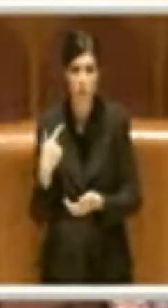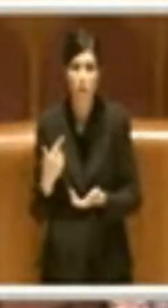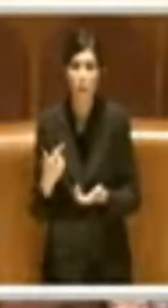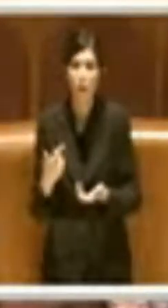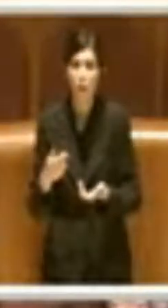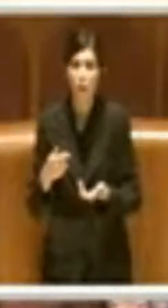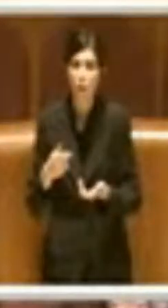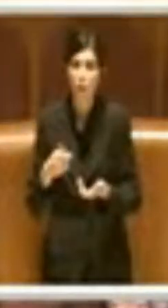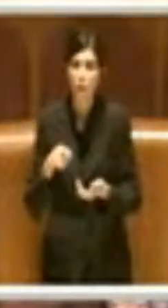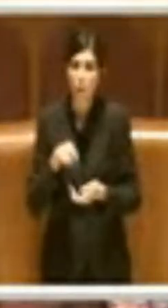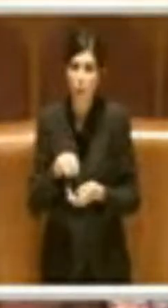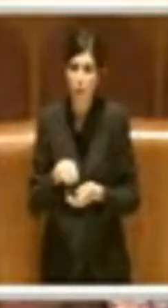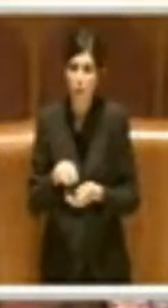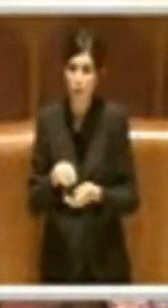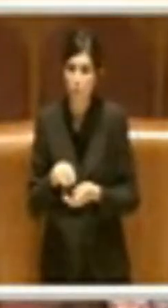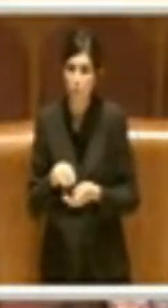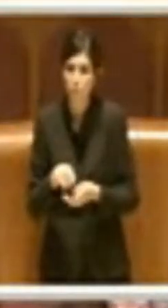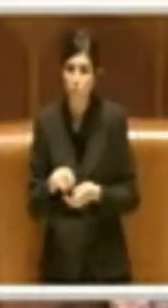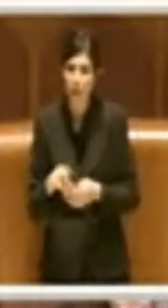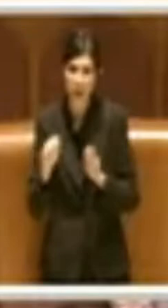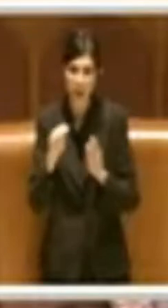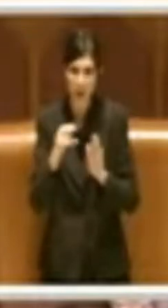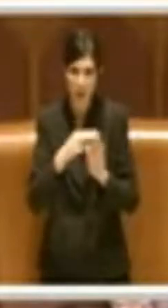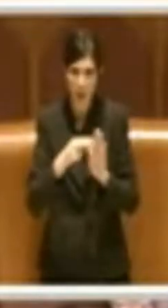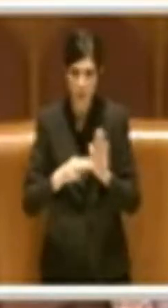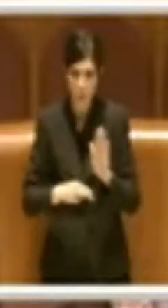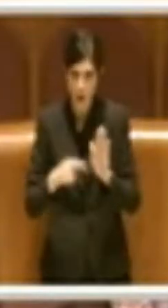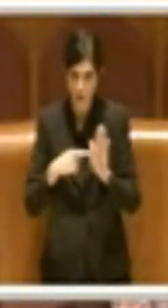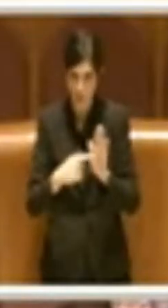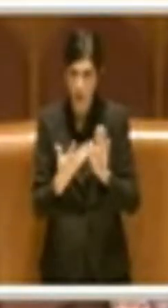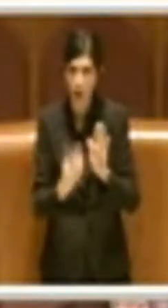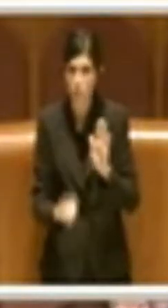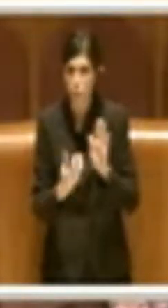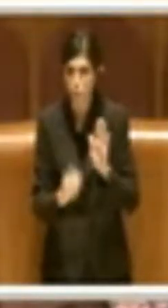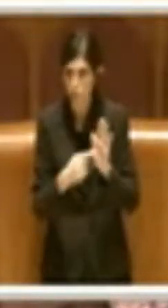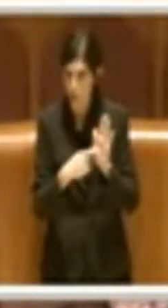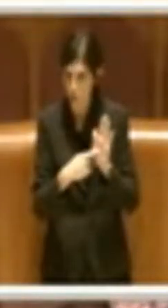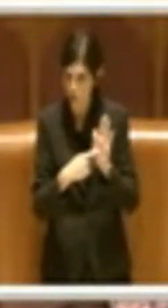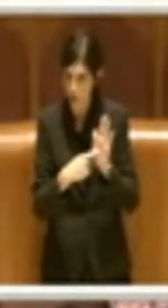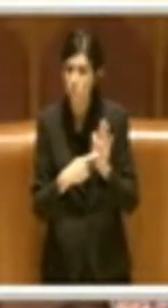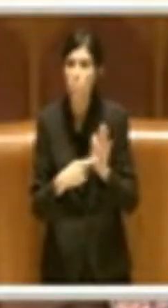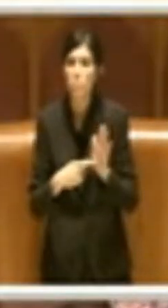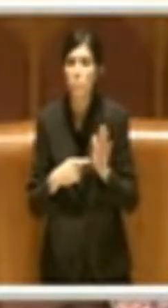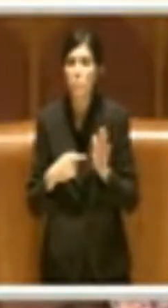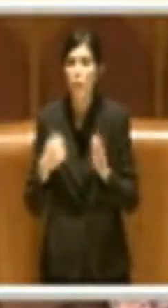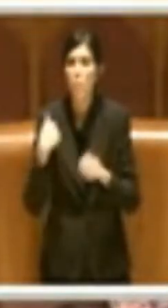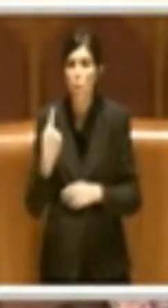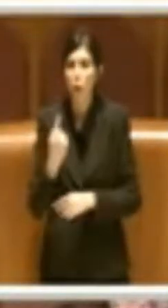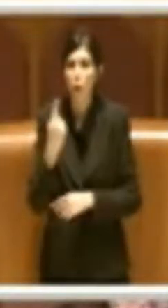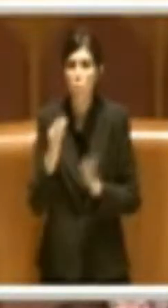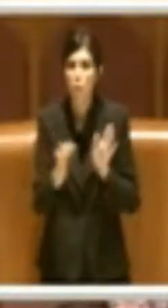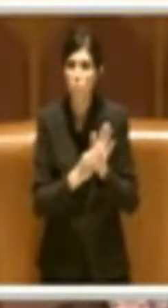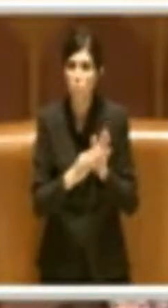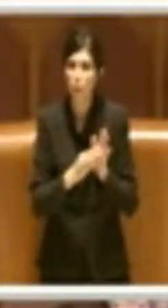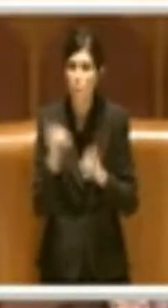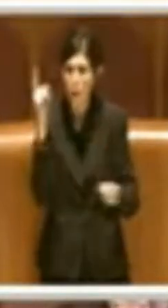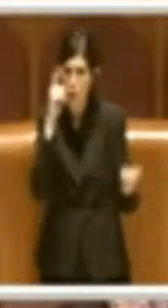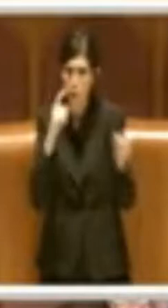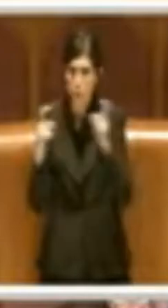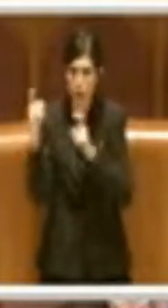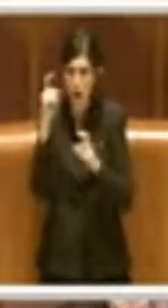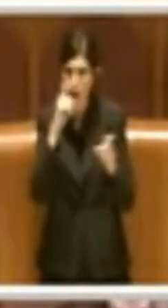lo scaricamento completo delle graduatorie. E anche un dato, ed è emerso un dato molto preoccupante,